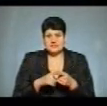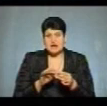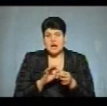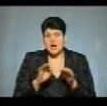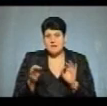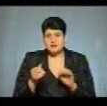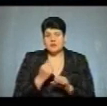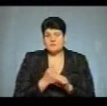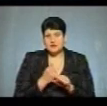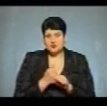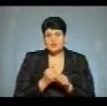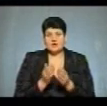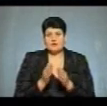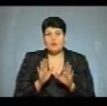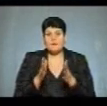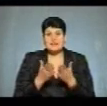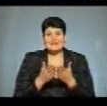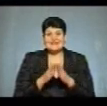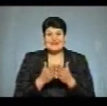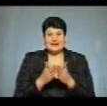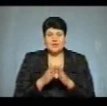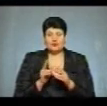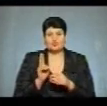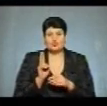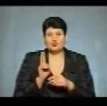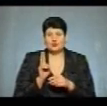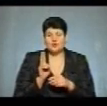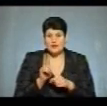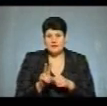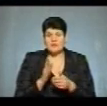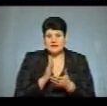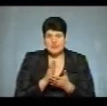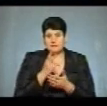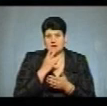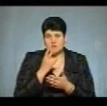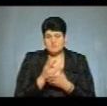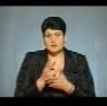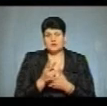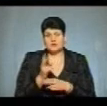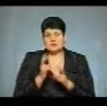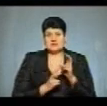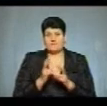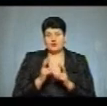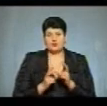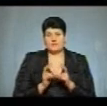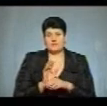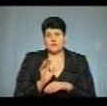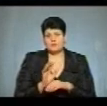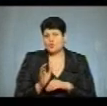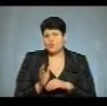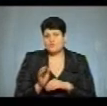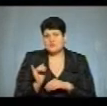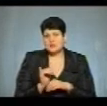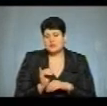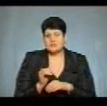який працює в моменті згину самого тролейбусу. Це є передбачено так самим заводом-виробником. Ну і напевно,